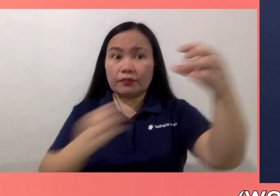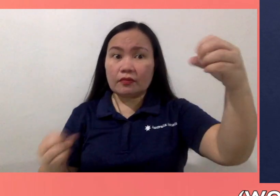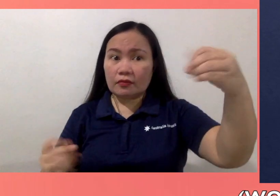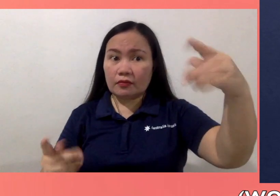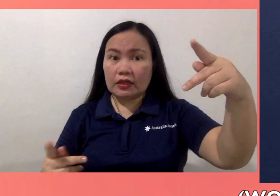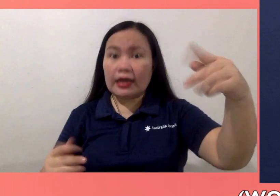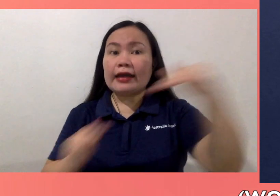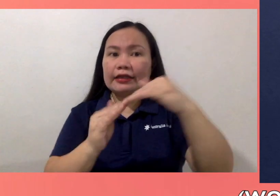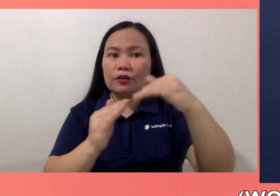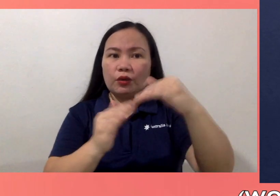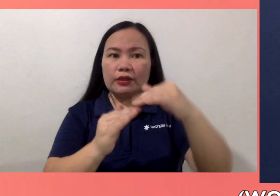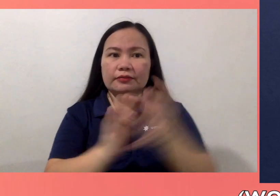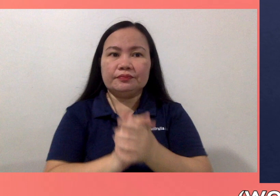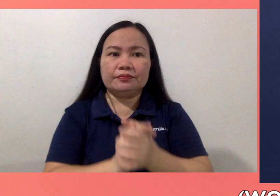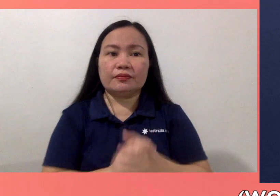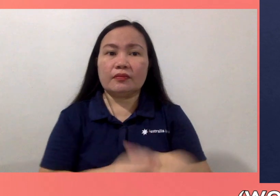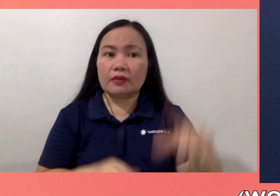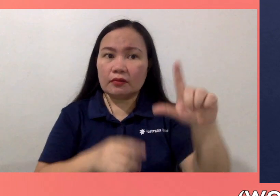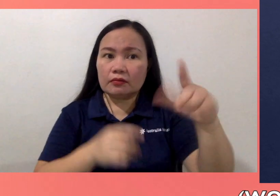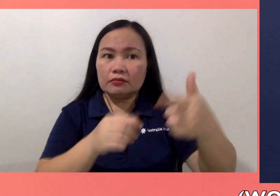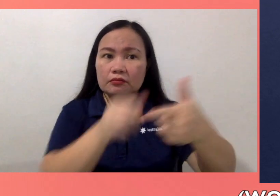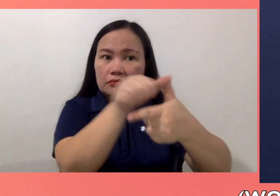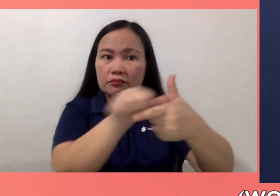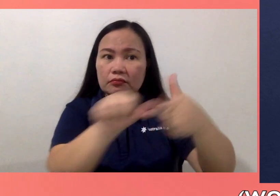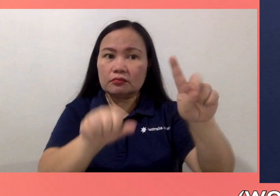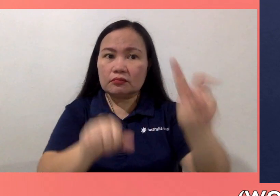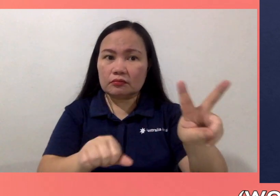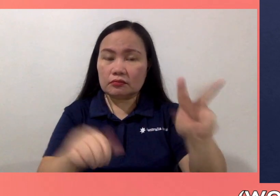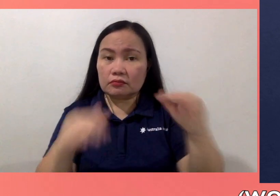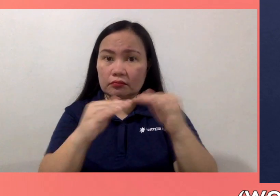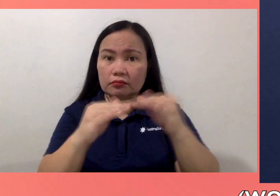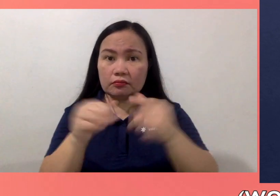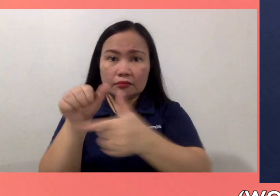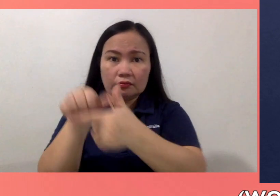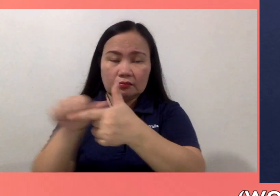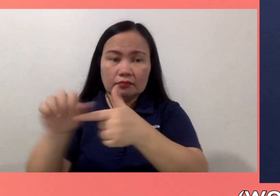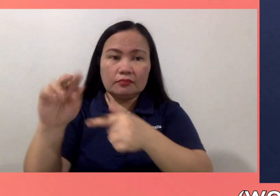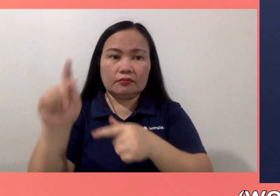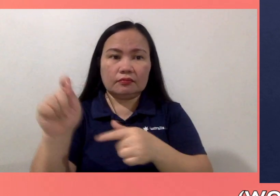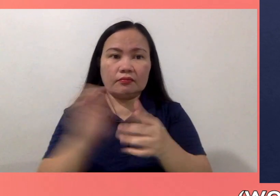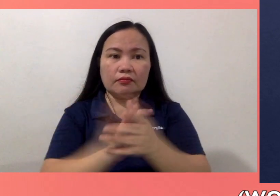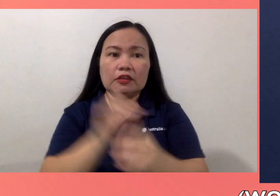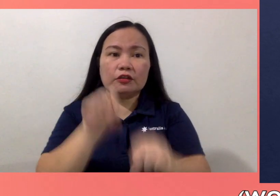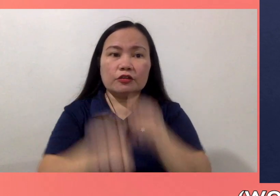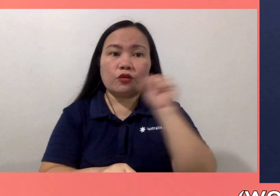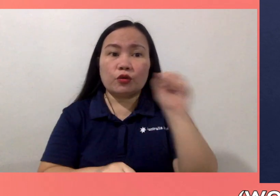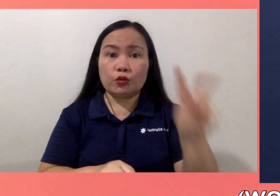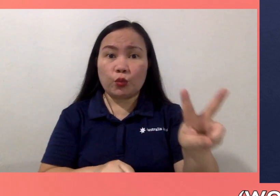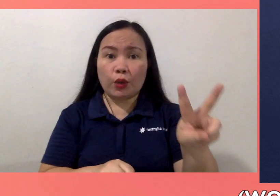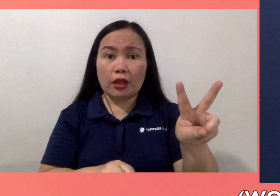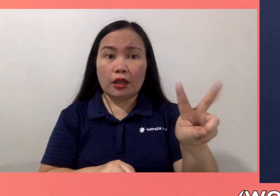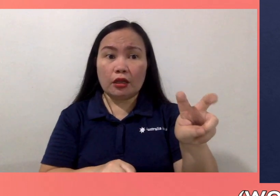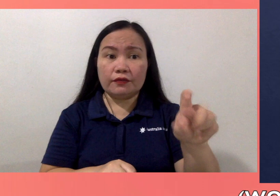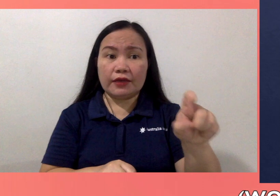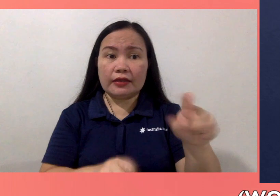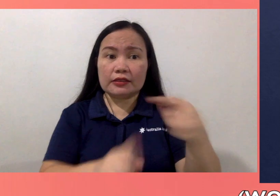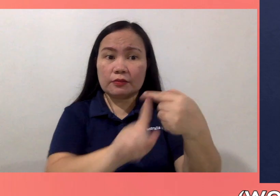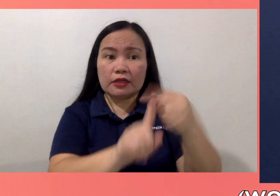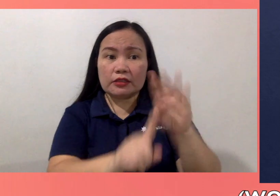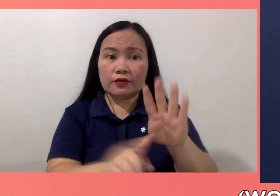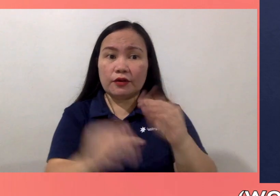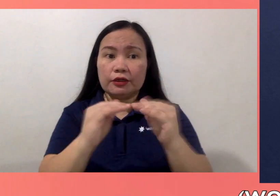T ay equal. Okay, so opposite angles are congruent. So, therefore, 12x plus 4 is equal